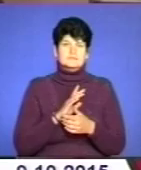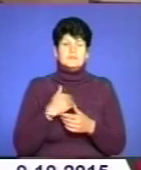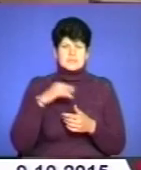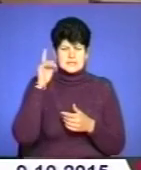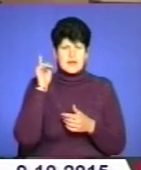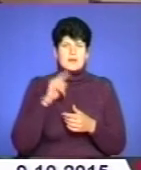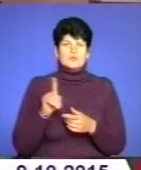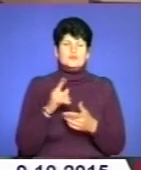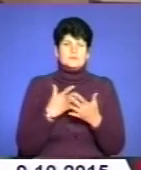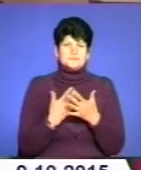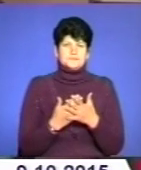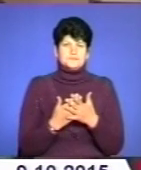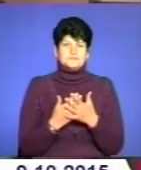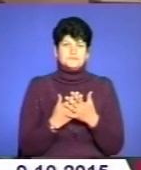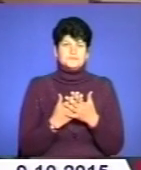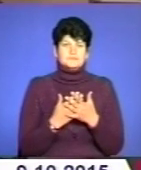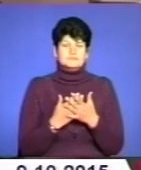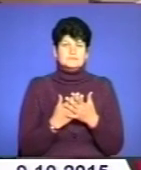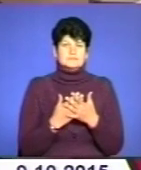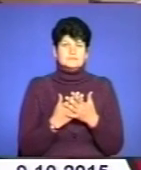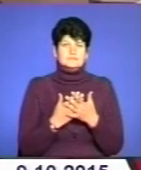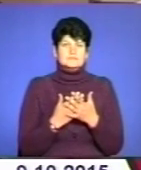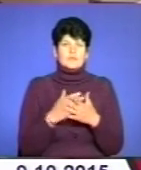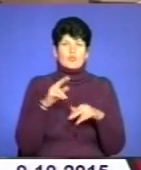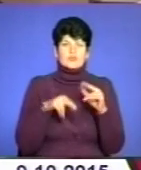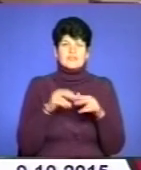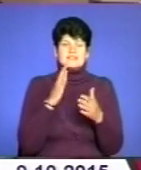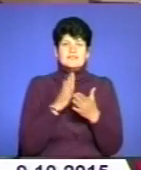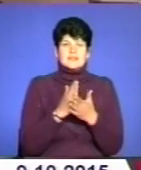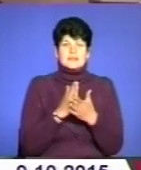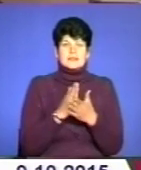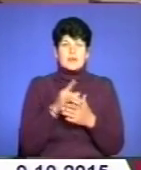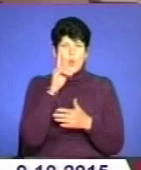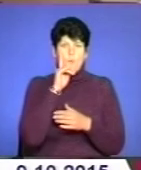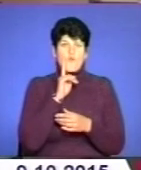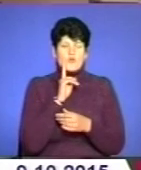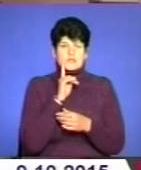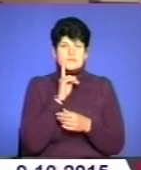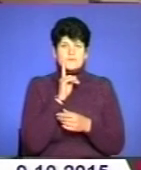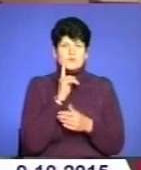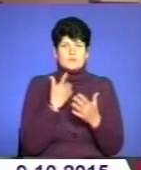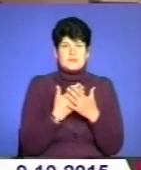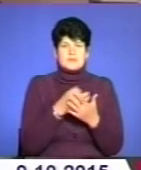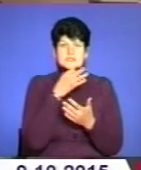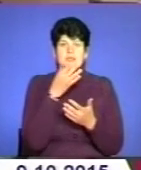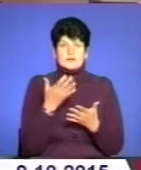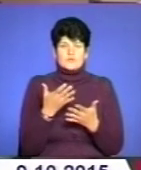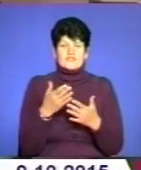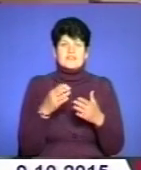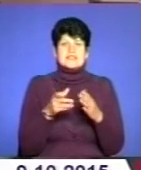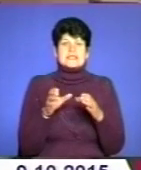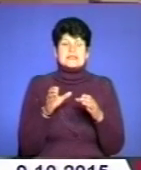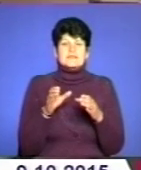якщо, скажімо, є в будівництві таке поняття, як комфортність, то якщо, скажімо, в цегляному